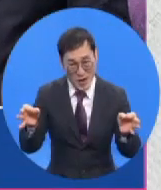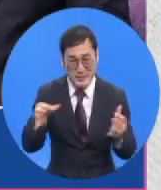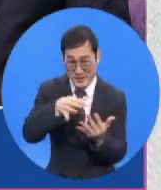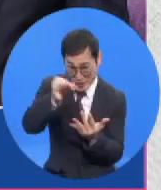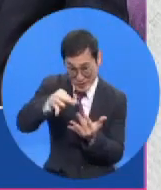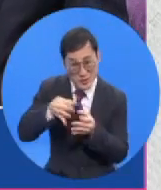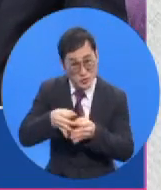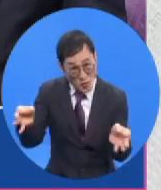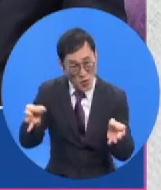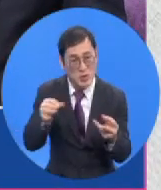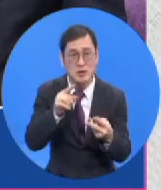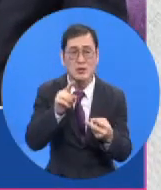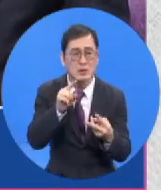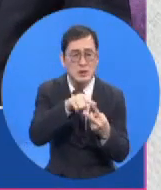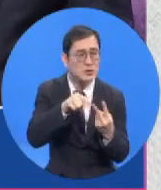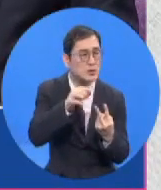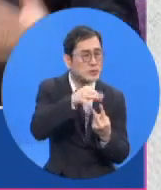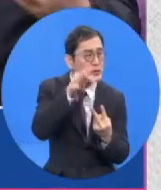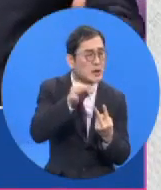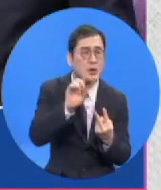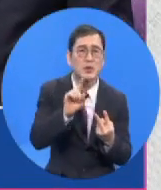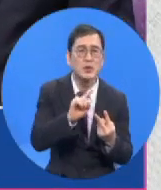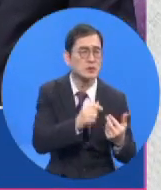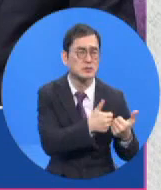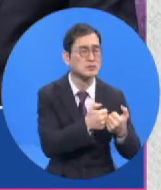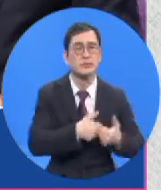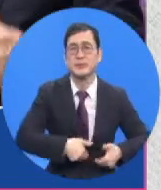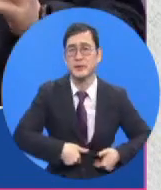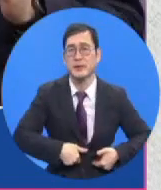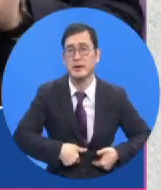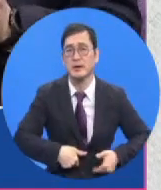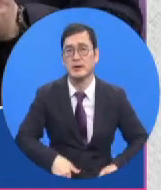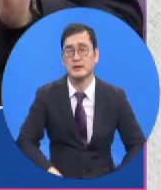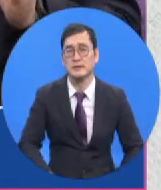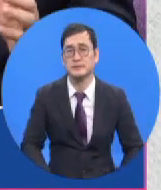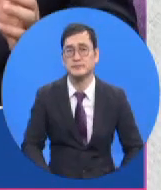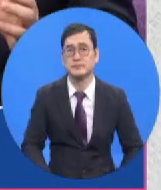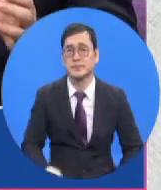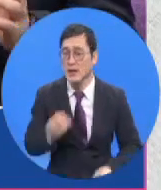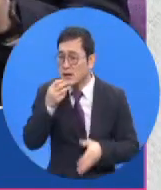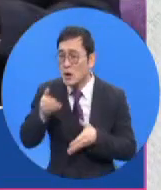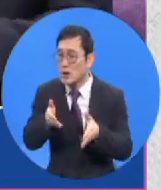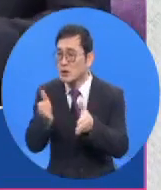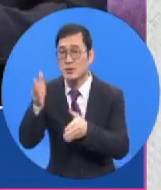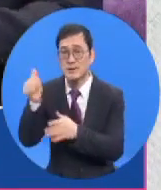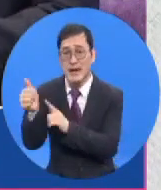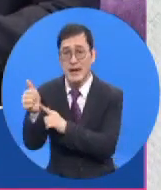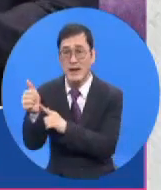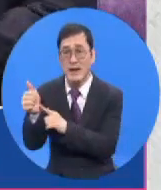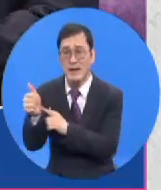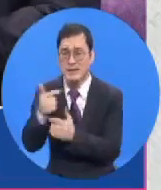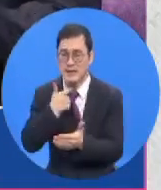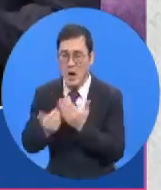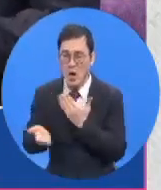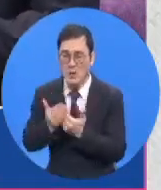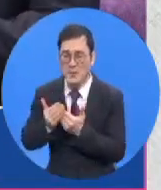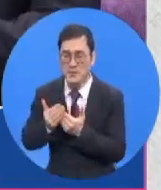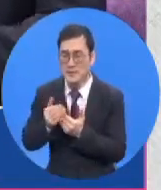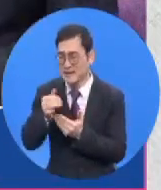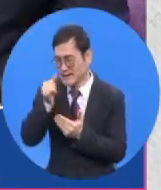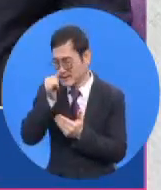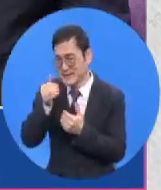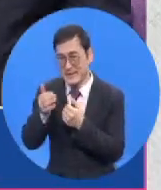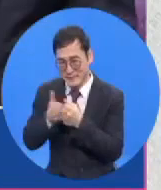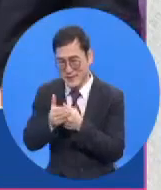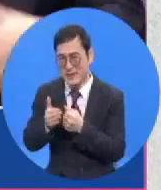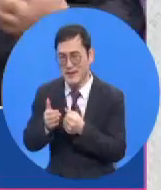때지요. 때인데 이재명 지사는 본인의 경험에 의한 확실한 철학이고 신념이 있는 겁니다.